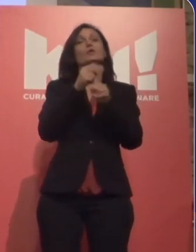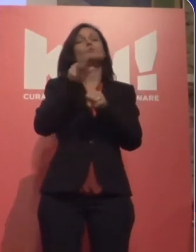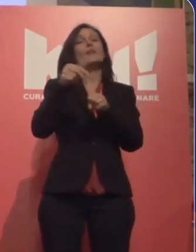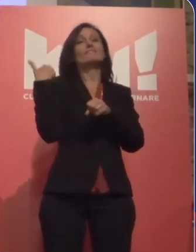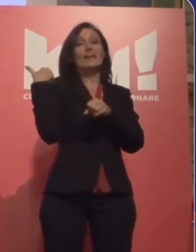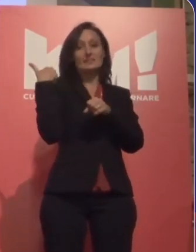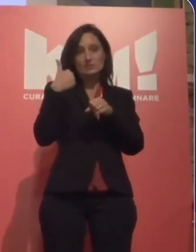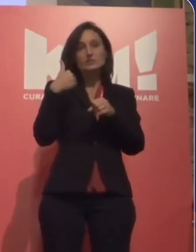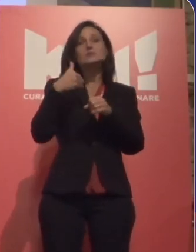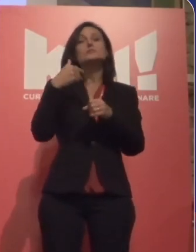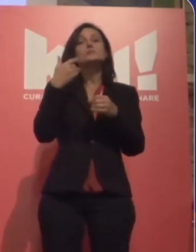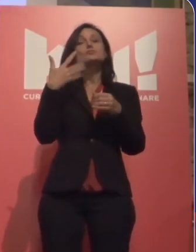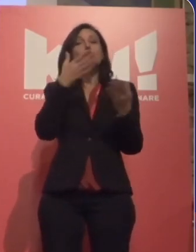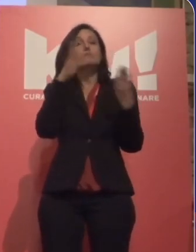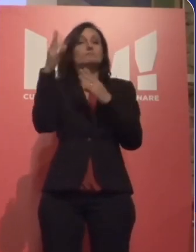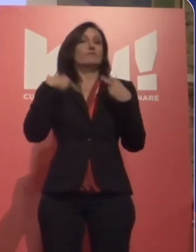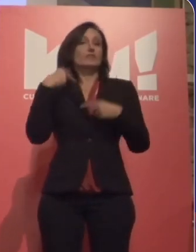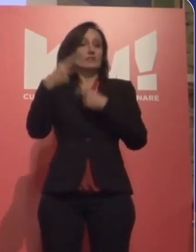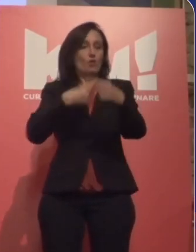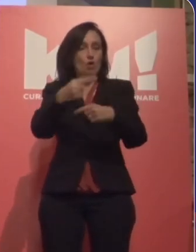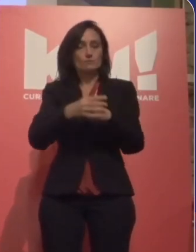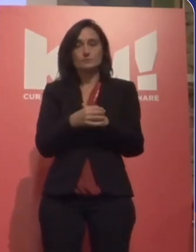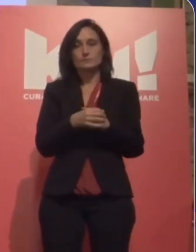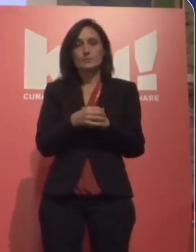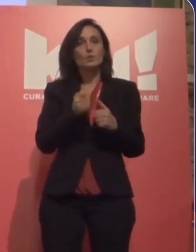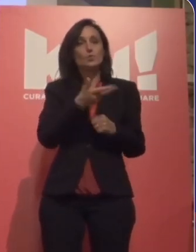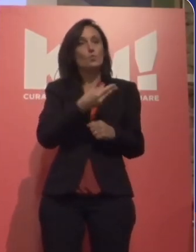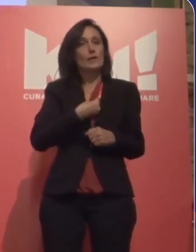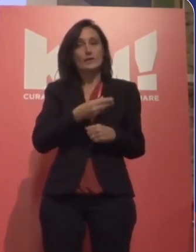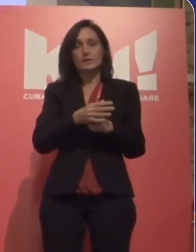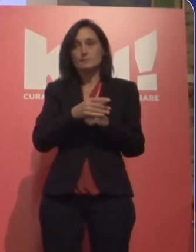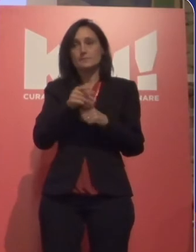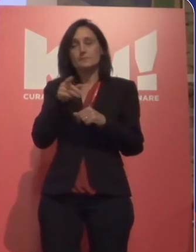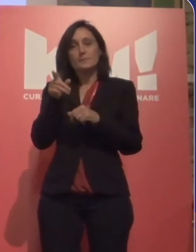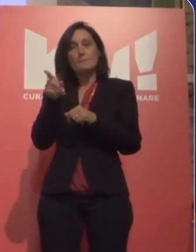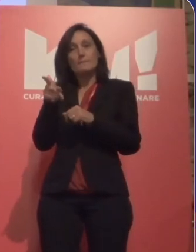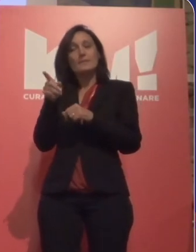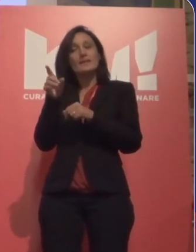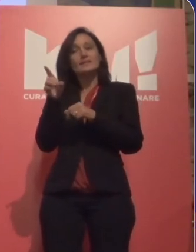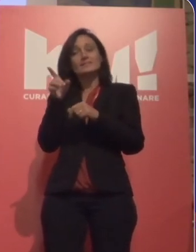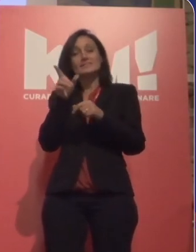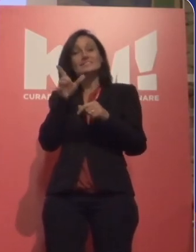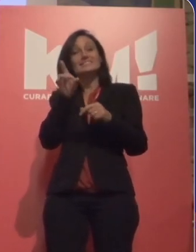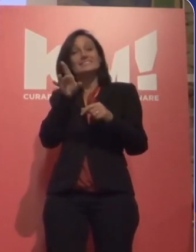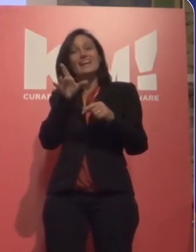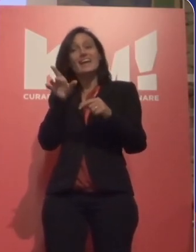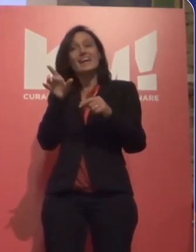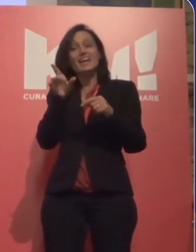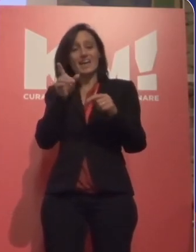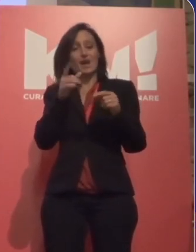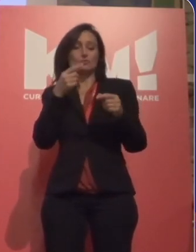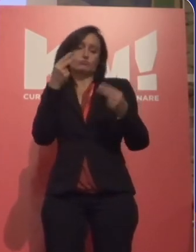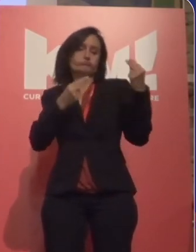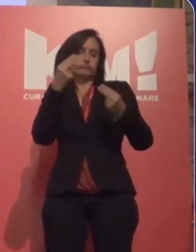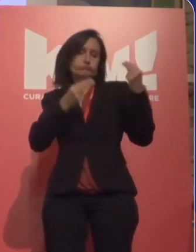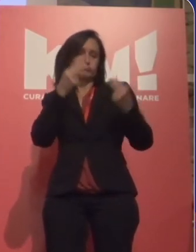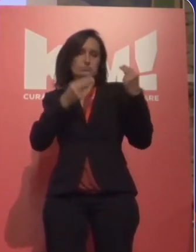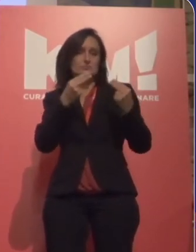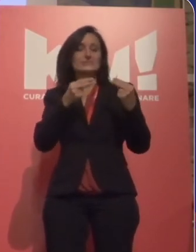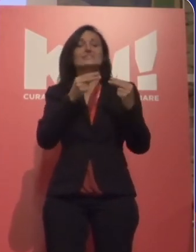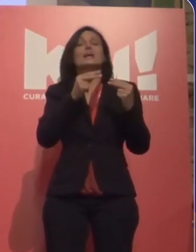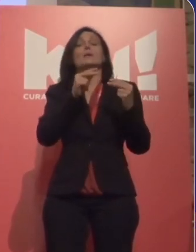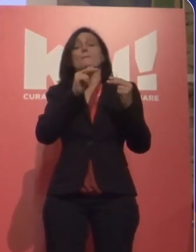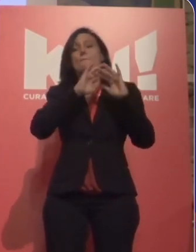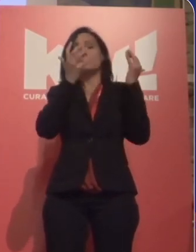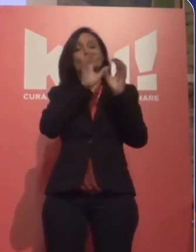evidentemente un club di nostalgici delle narrazioni novecentesche ha calcolato che se i paesi prendessero subito provvedimenti